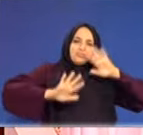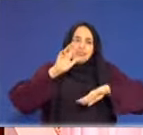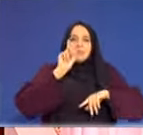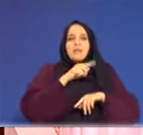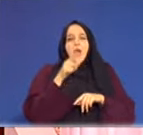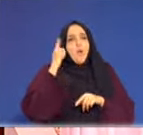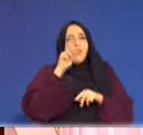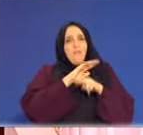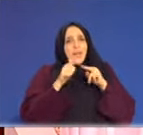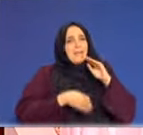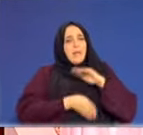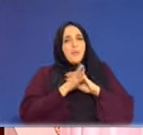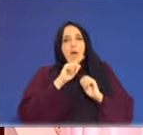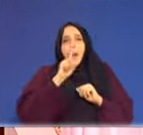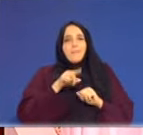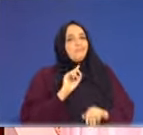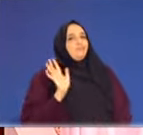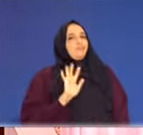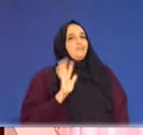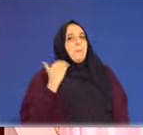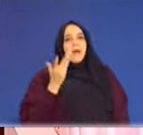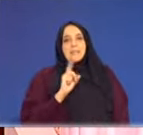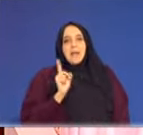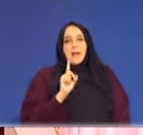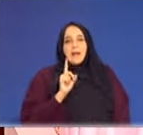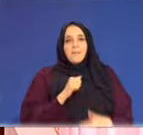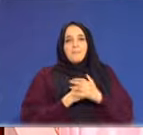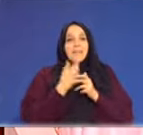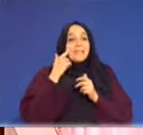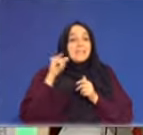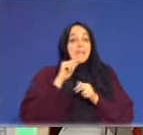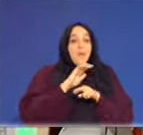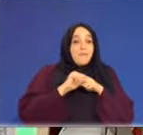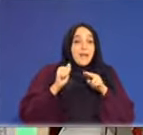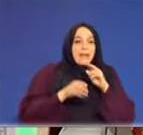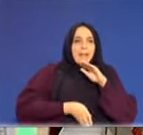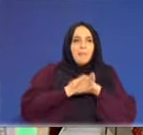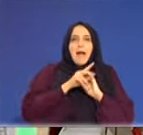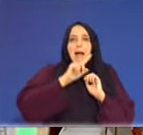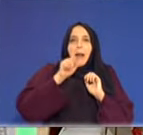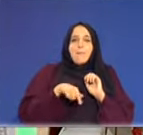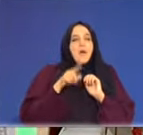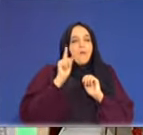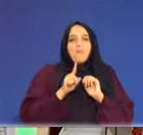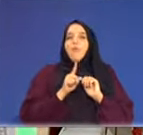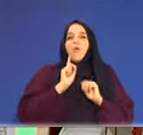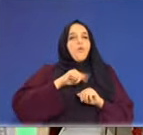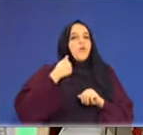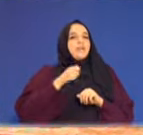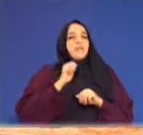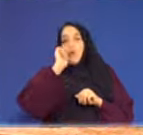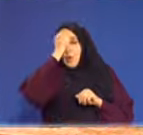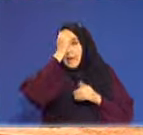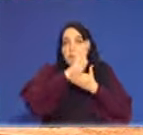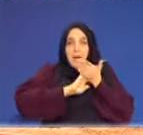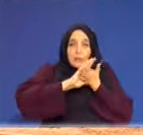المهمة تعيو الشدة. خاطئ. إلى قام ذي من إلى الخير أما ذي خصيما أكن ملان